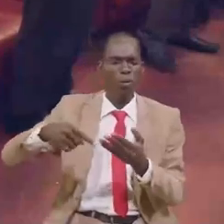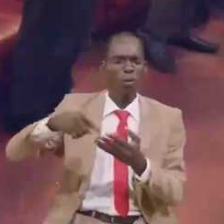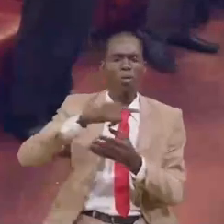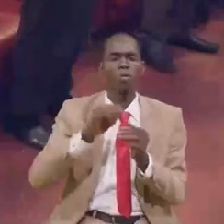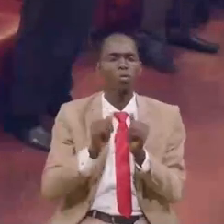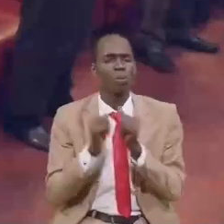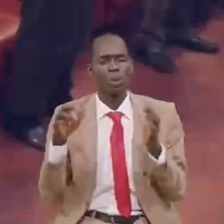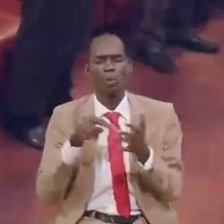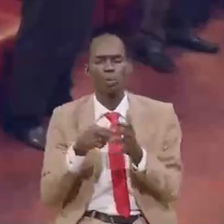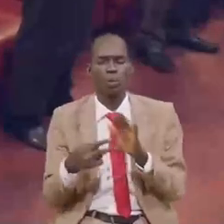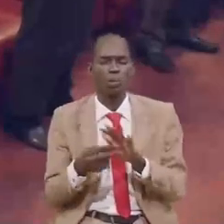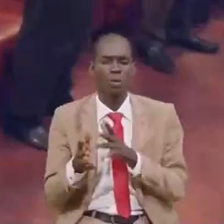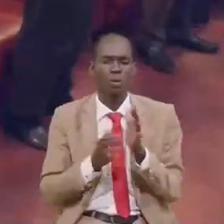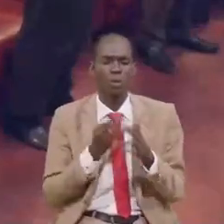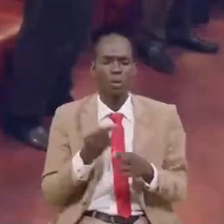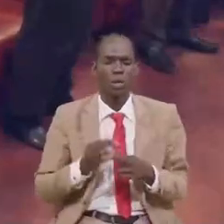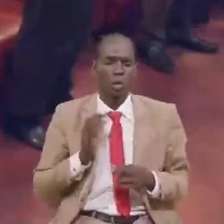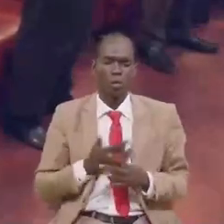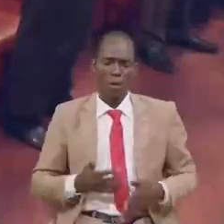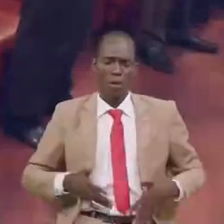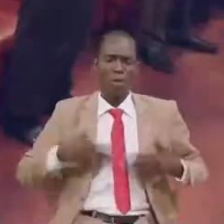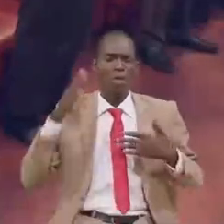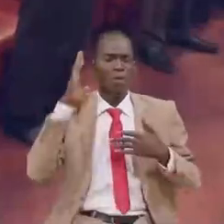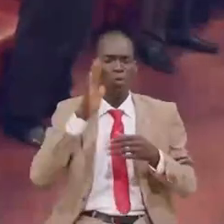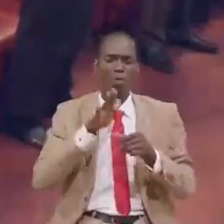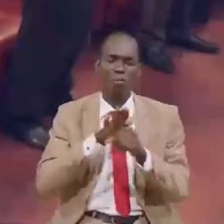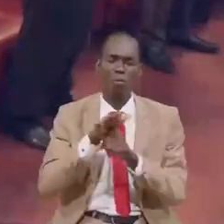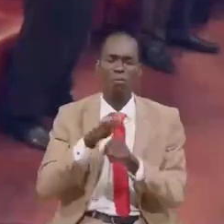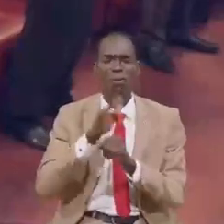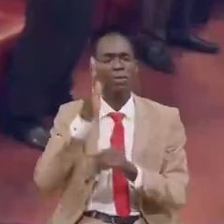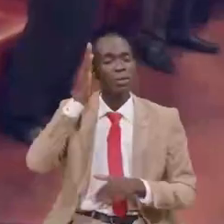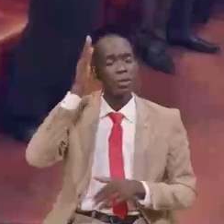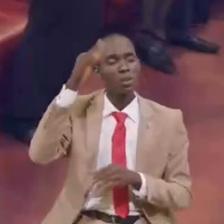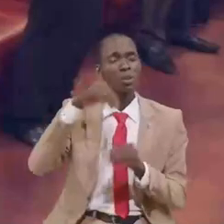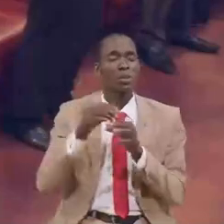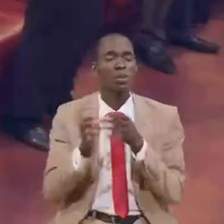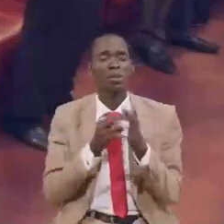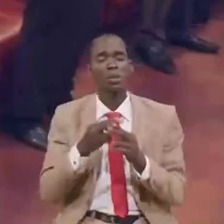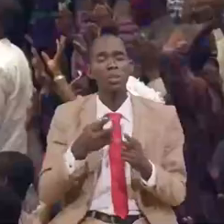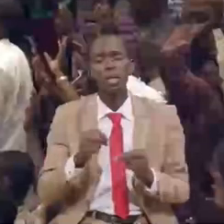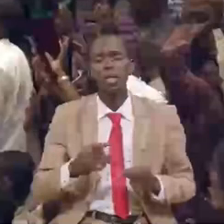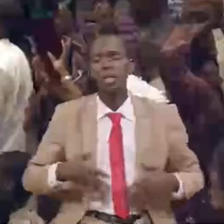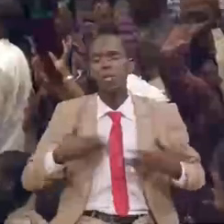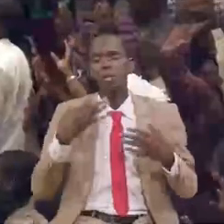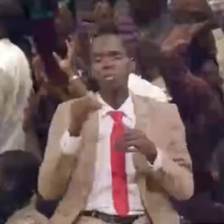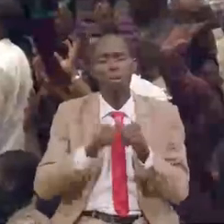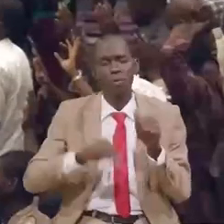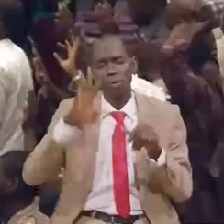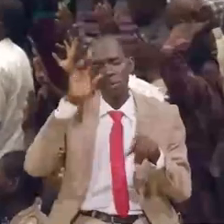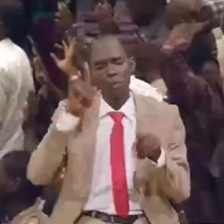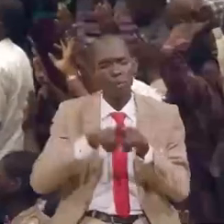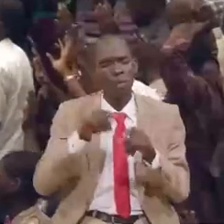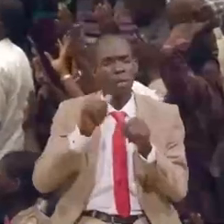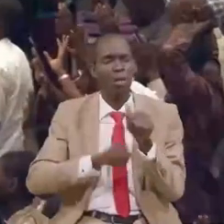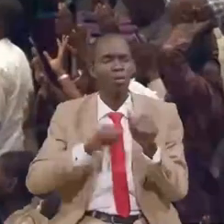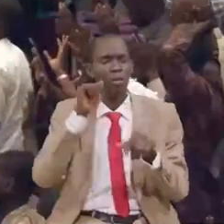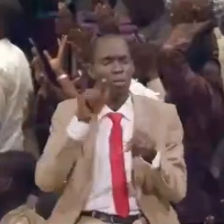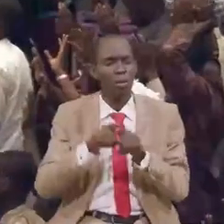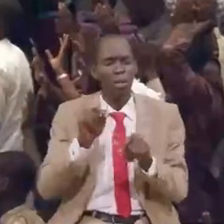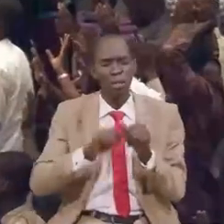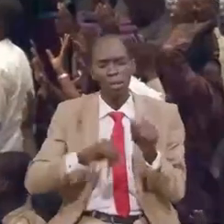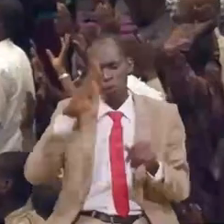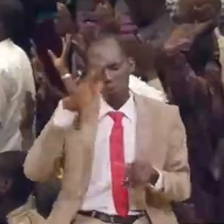objectif. Notre vie va accomplir notre destin. La vie de chaque frère, chaque sœur, chaque garçon,